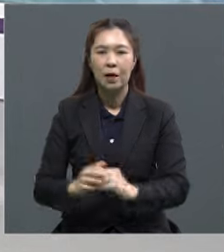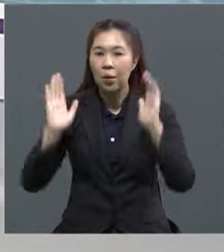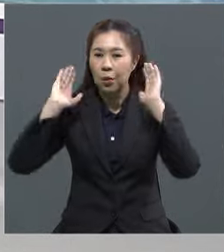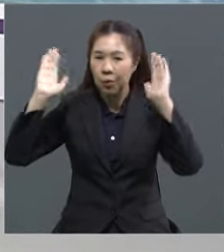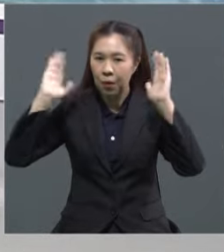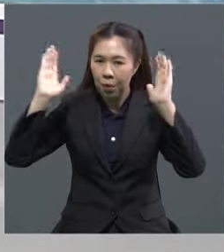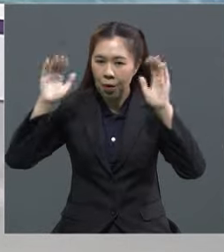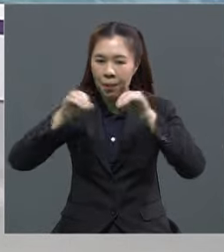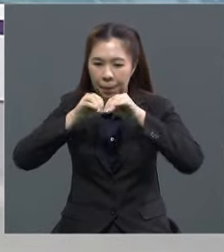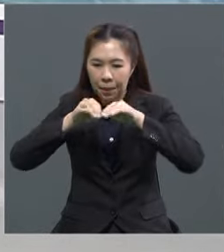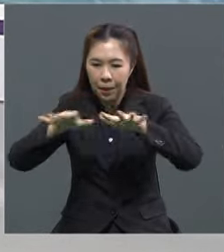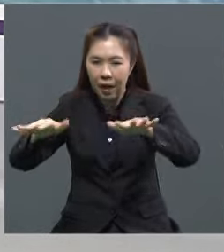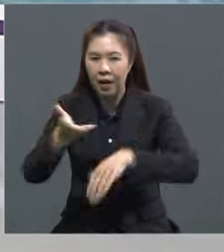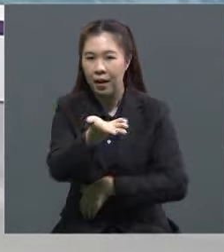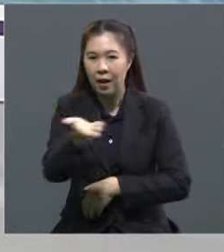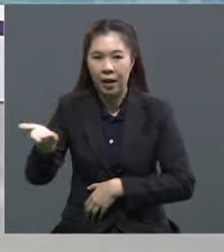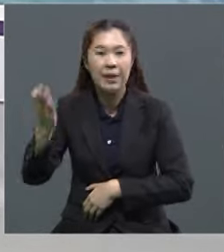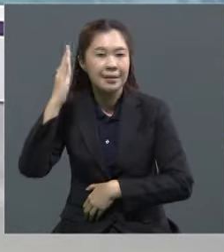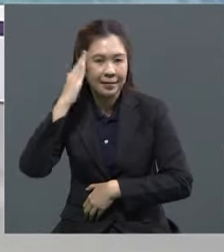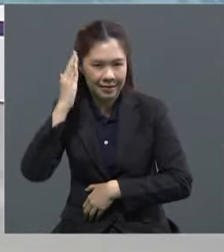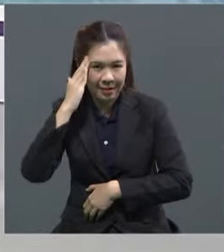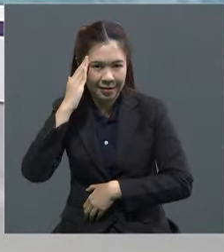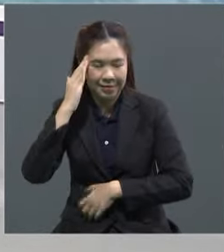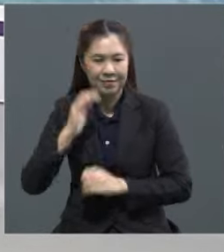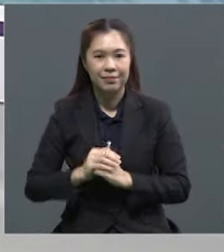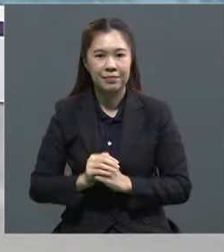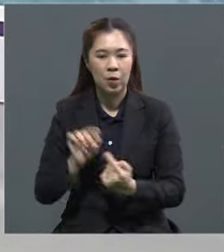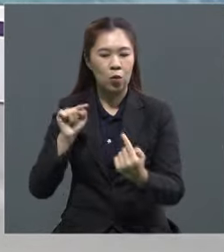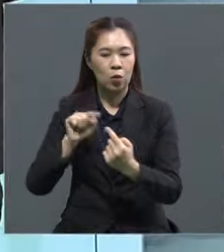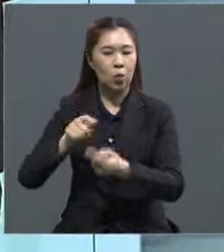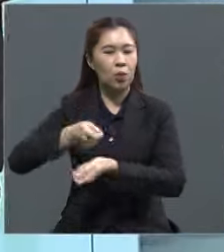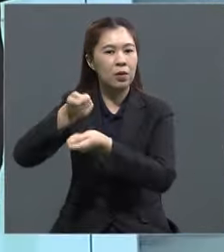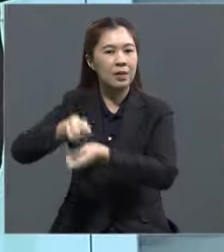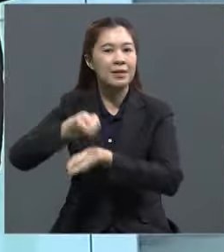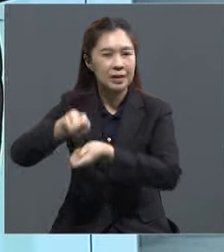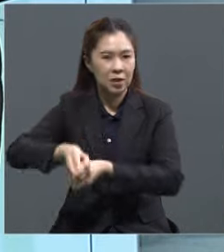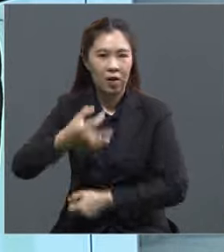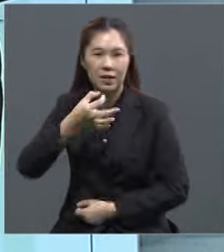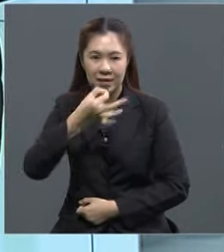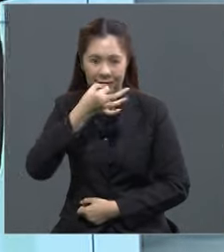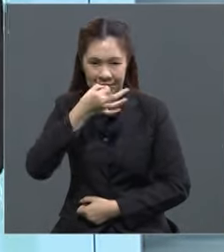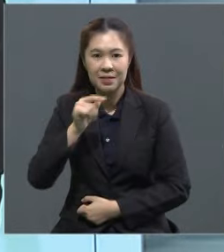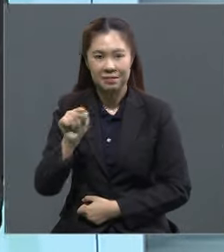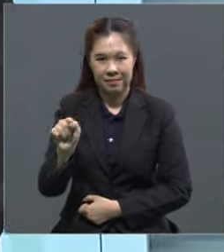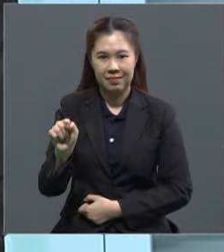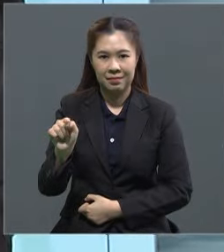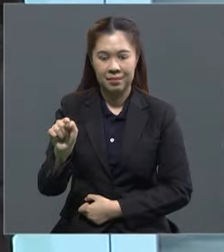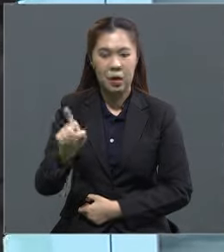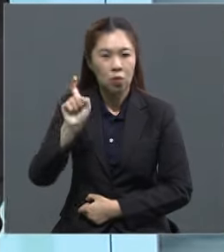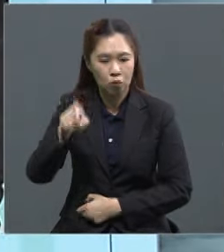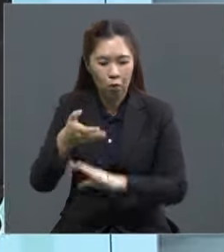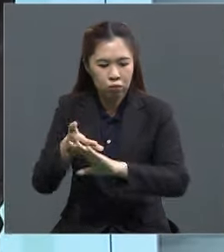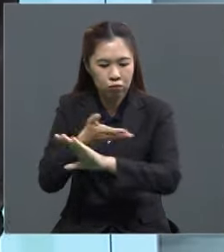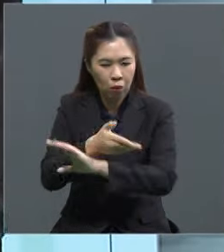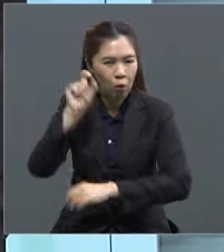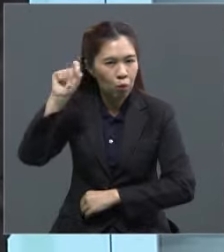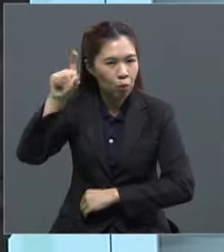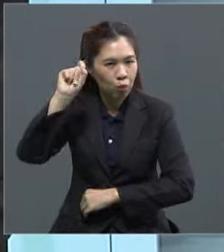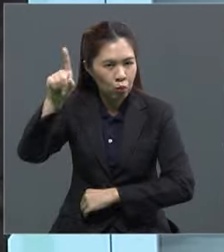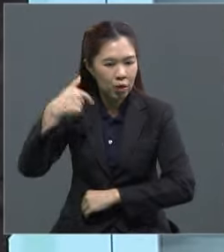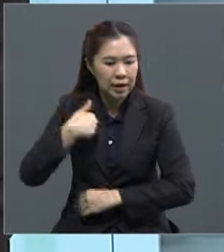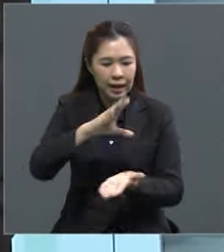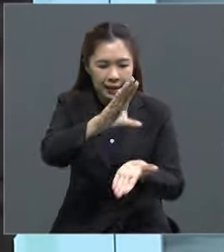ให้พี่น้องประชาชนได้ทราบนะครับโดยเฉพาะเกษตรกรที่อ่าในส่วนตรงนี้ที่ควรที่จะเร่นการเก็บเกี่ยว